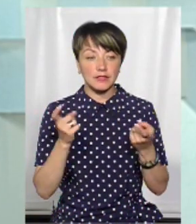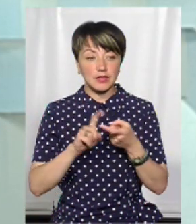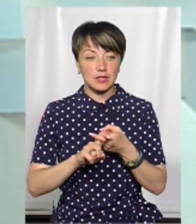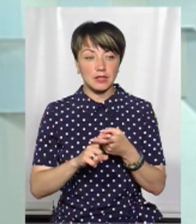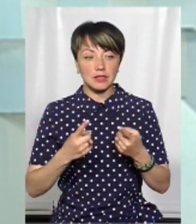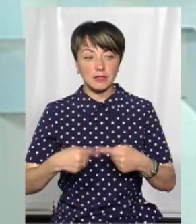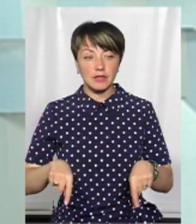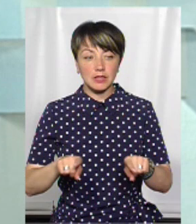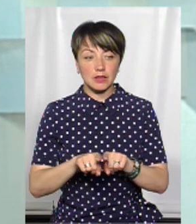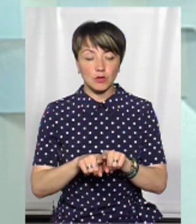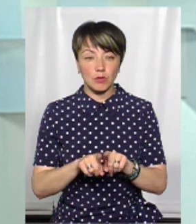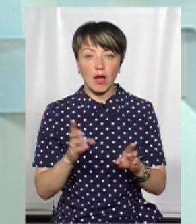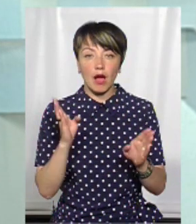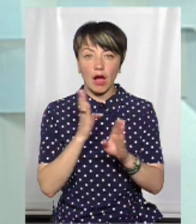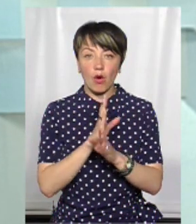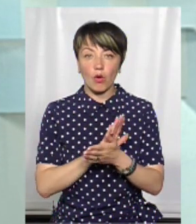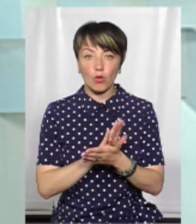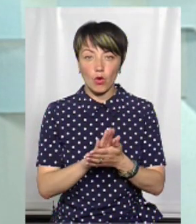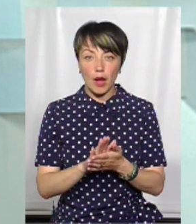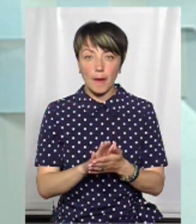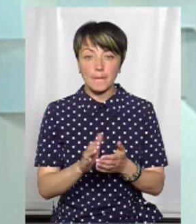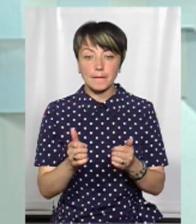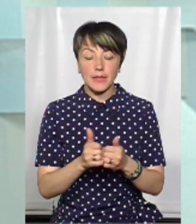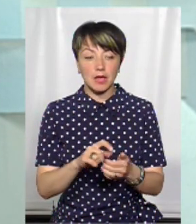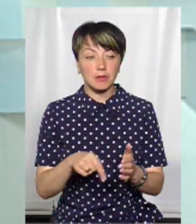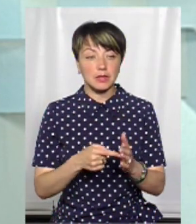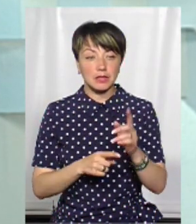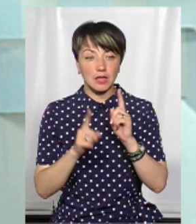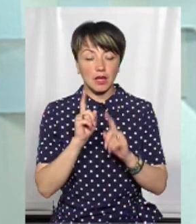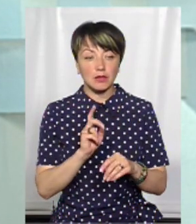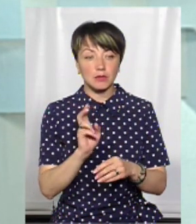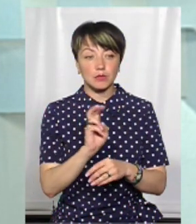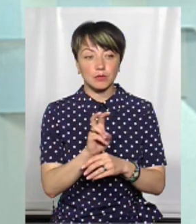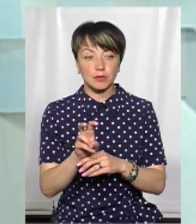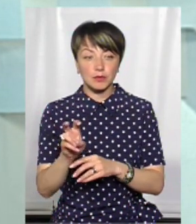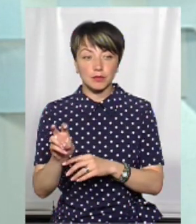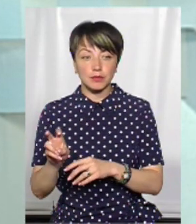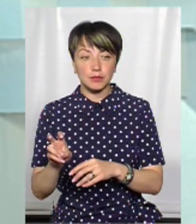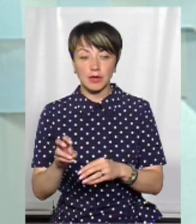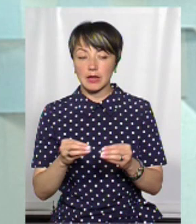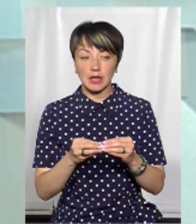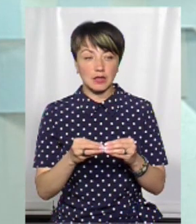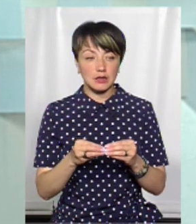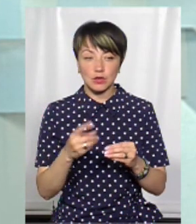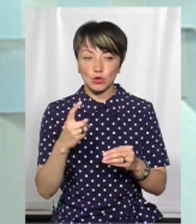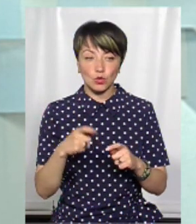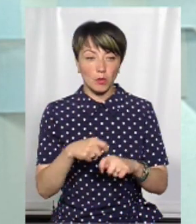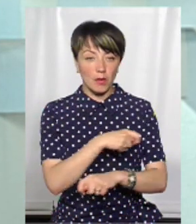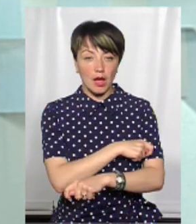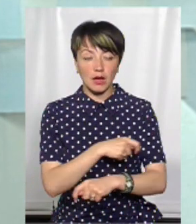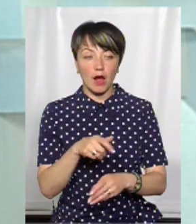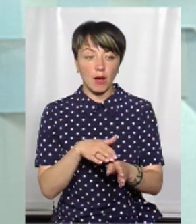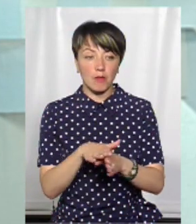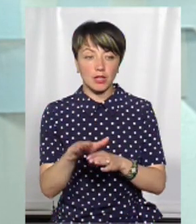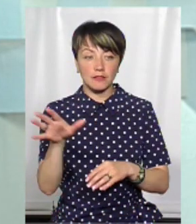з відділом екології при міської раді. Вони пішки обійшли не 10 метрів, не 100 метрів, а